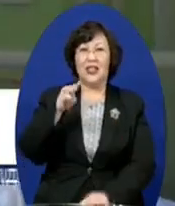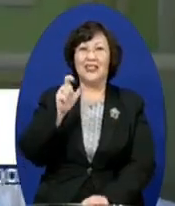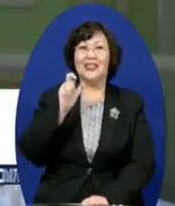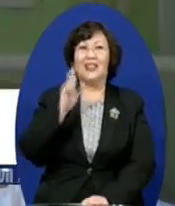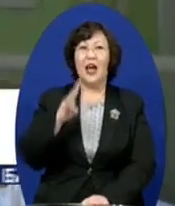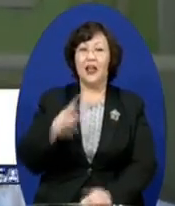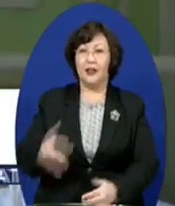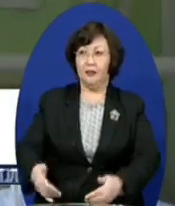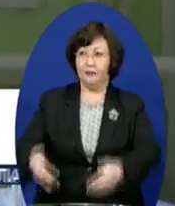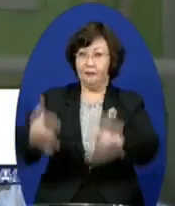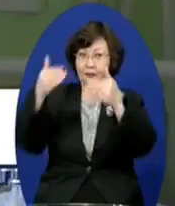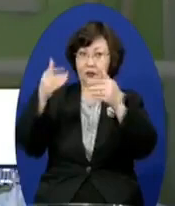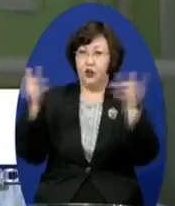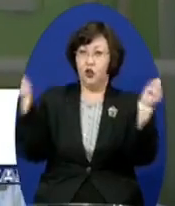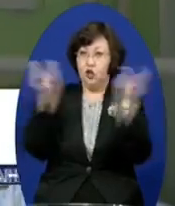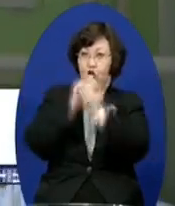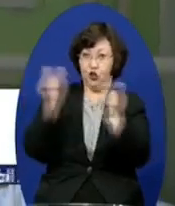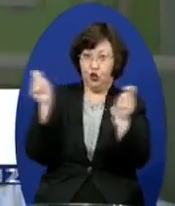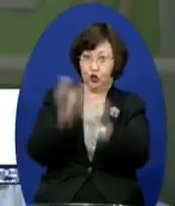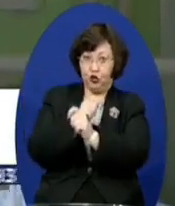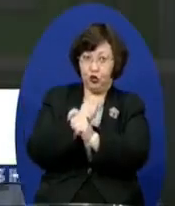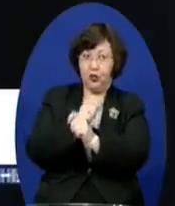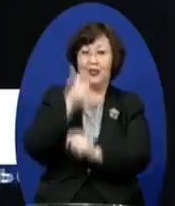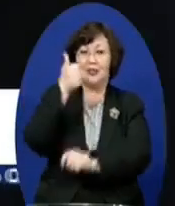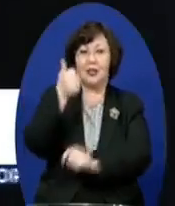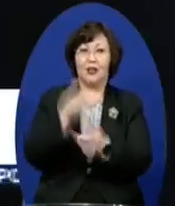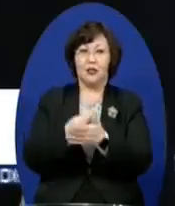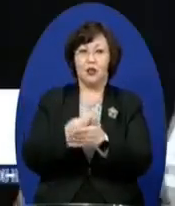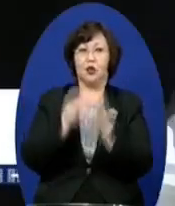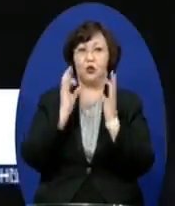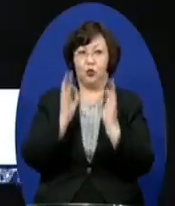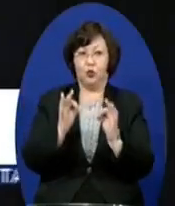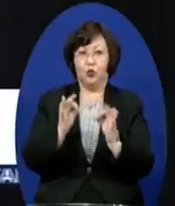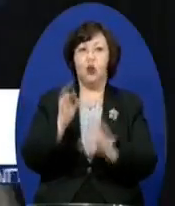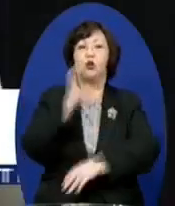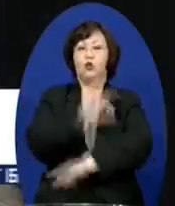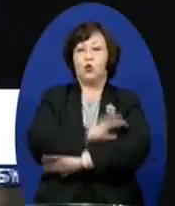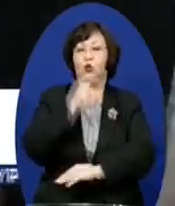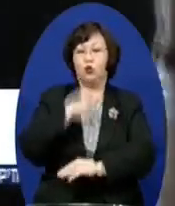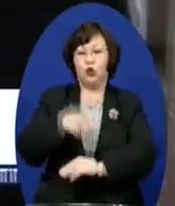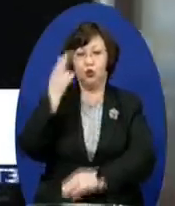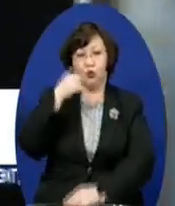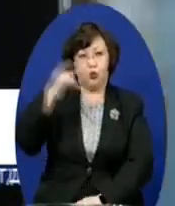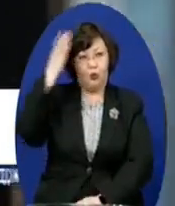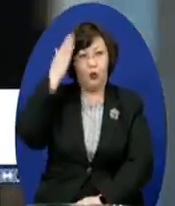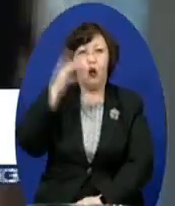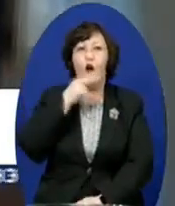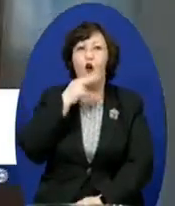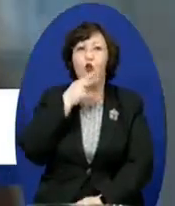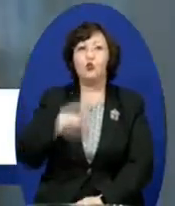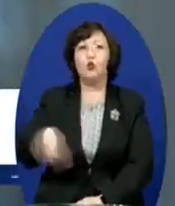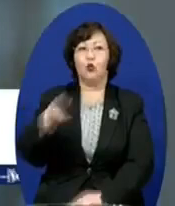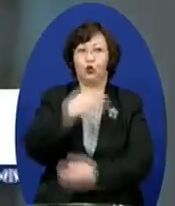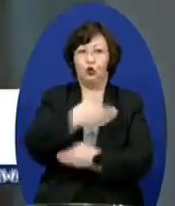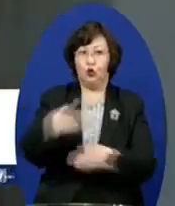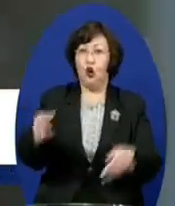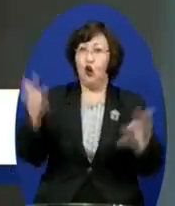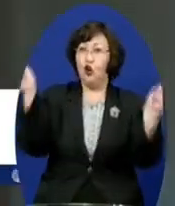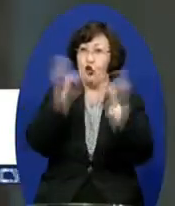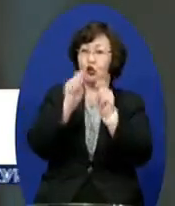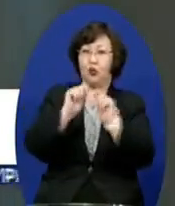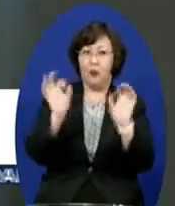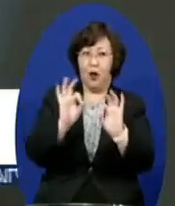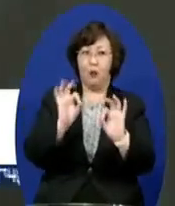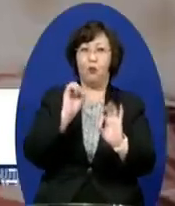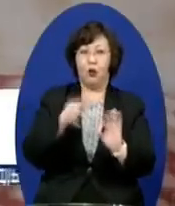хийж давхар ингээд хөшшиг тавьсан байгаа юм. Энэ бол сайн жишээ. Сургуулийн дотор байр ялангуяа охтын өрөө хөшиггүй байгаа нь бэлгийн дарамтад орох